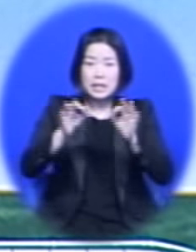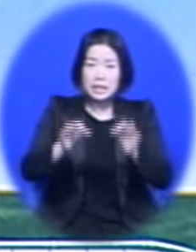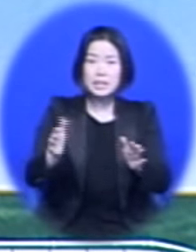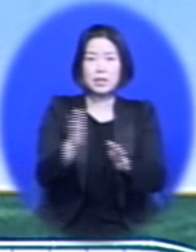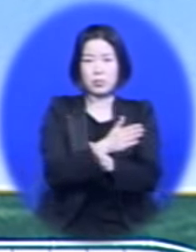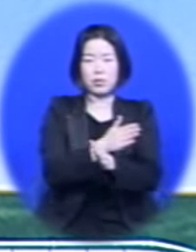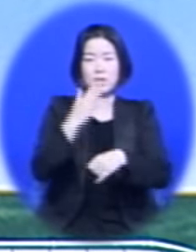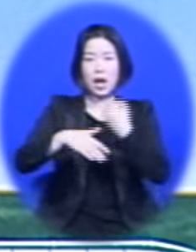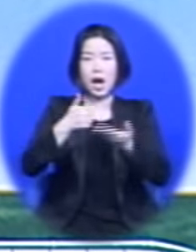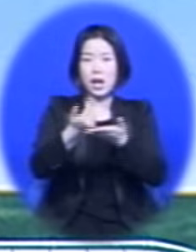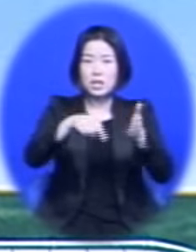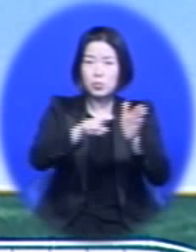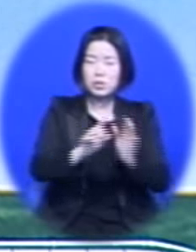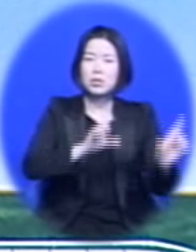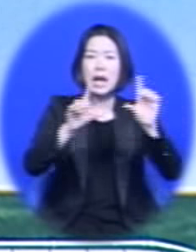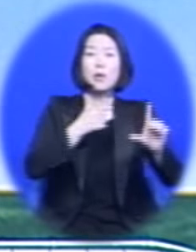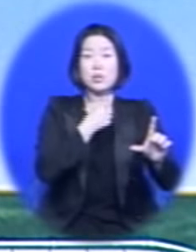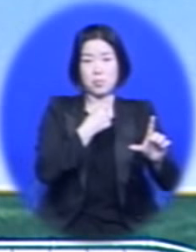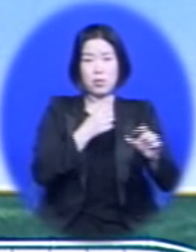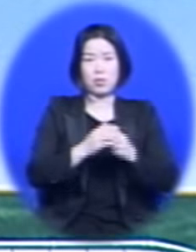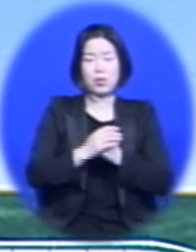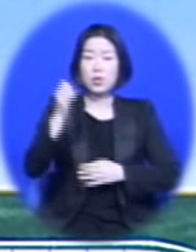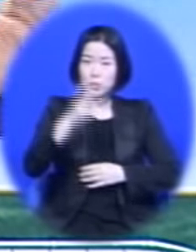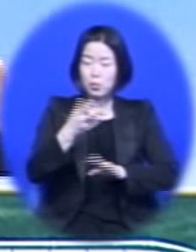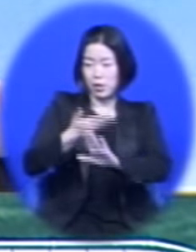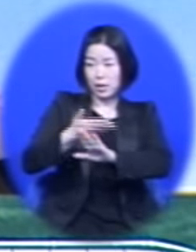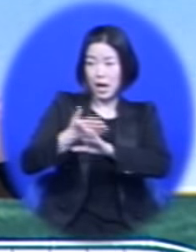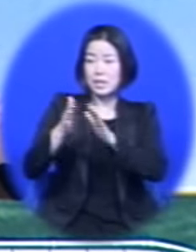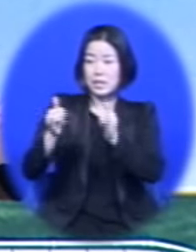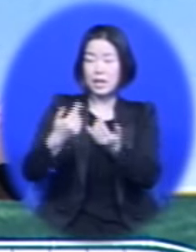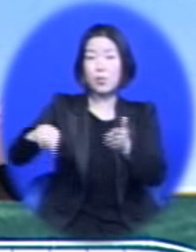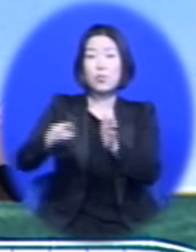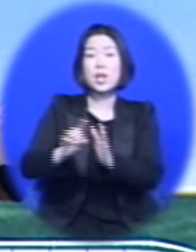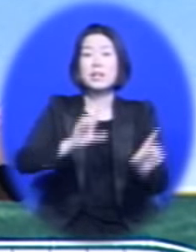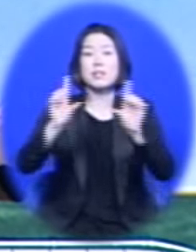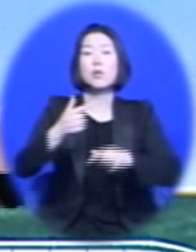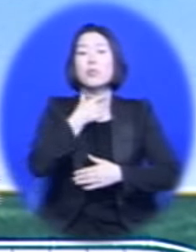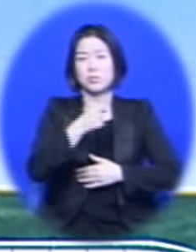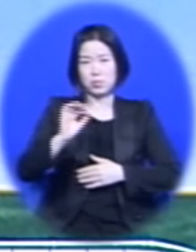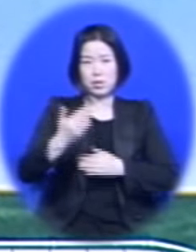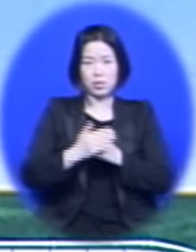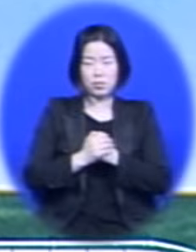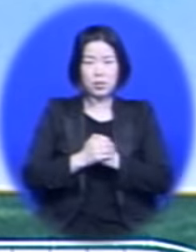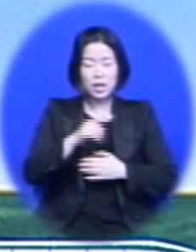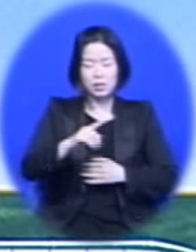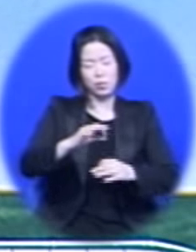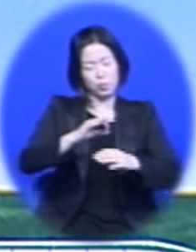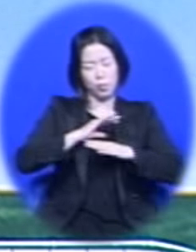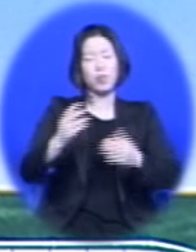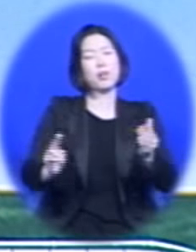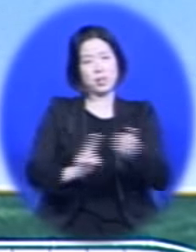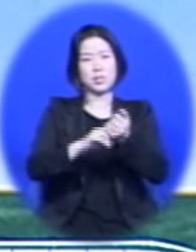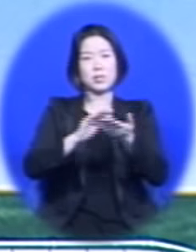이제부터는 하나님을 위해서 살고 싶어집니다. 그리고 다른 사람을 위해서 살고 싶어집니다. 이건 놀라운